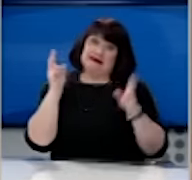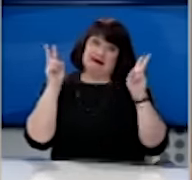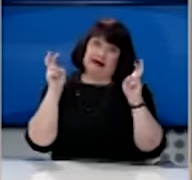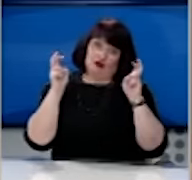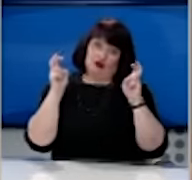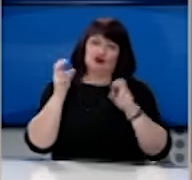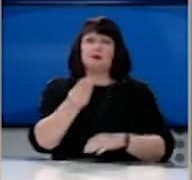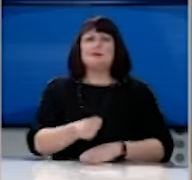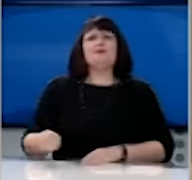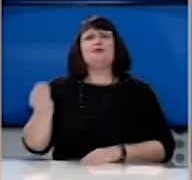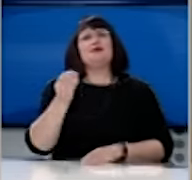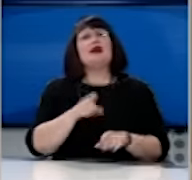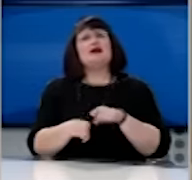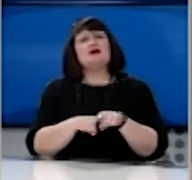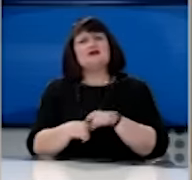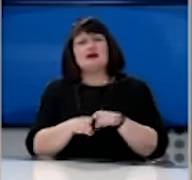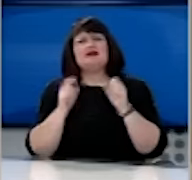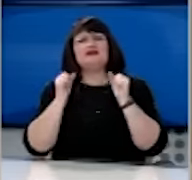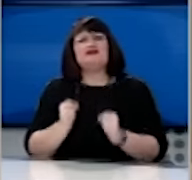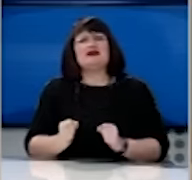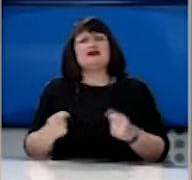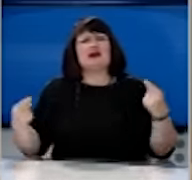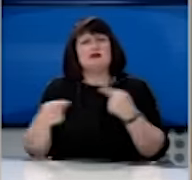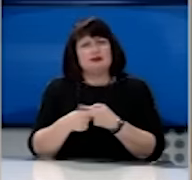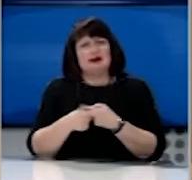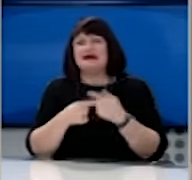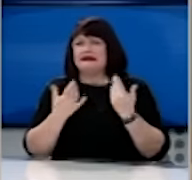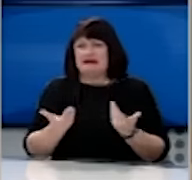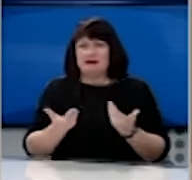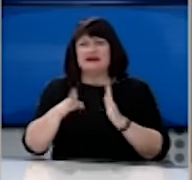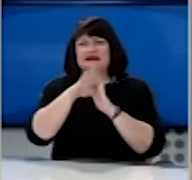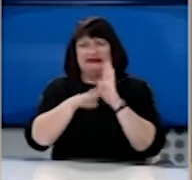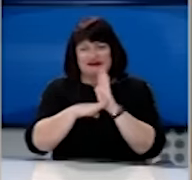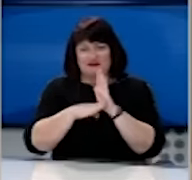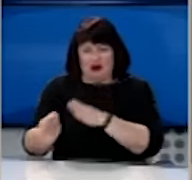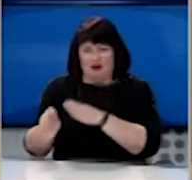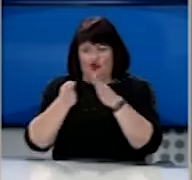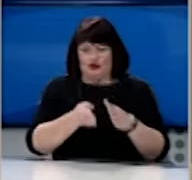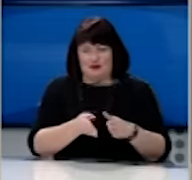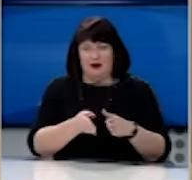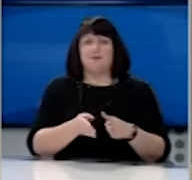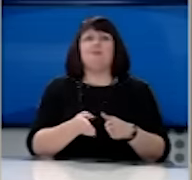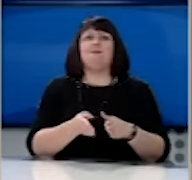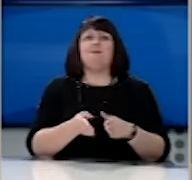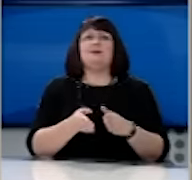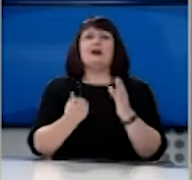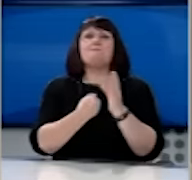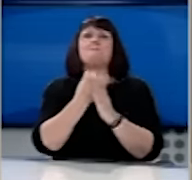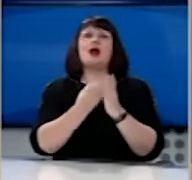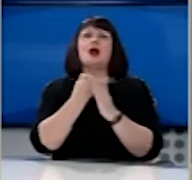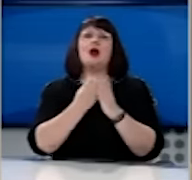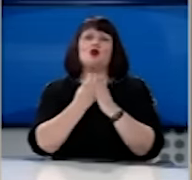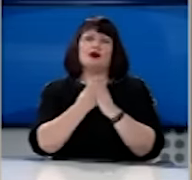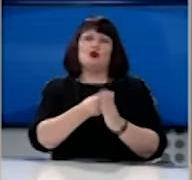απ' όλα σχετίζονται με την βασική αντίθεση αυτού του συστήματος, που απ' τη μία κάνει την παραγωγή όλο